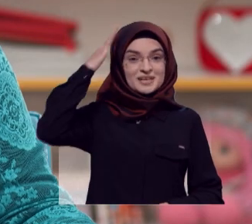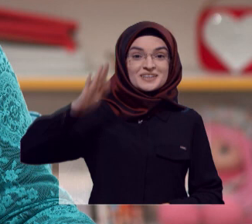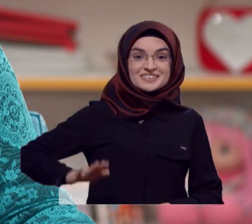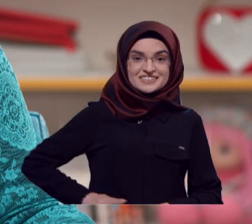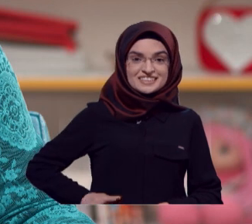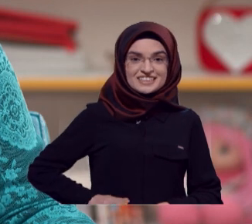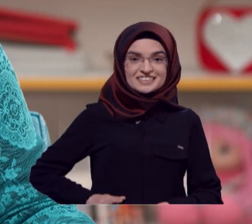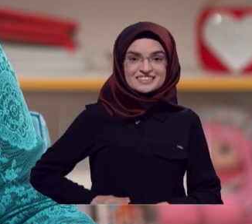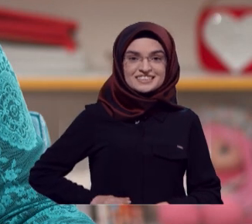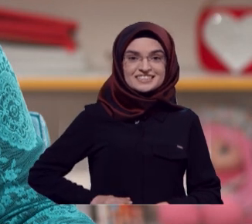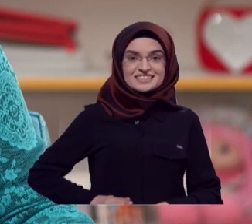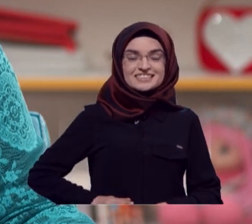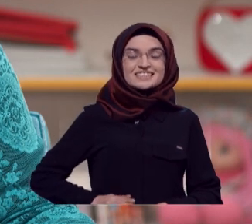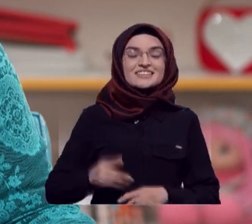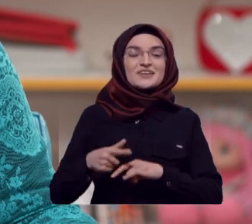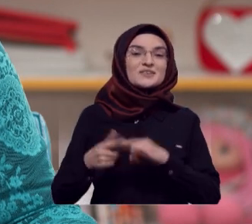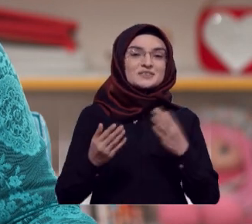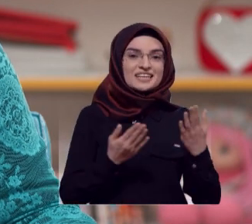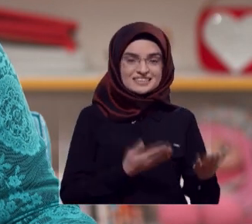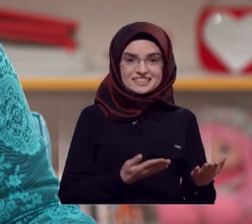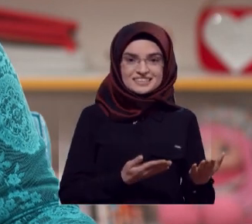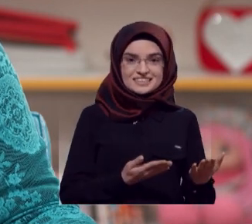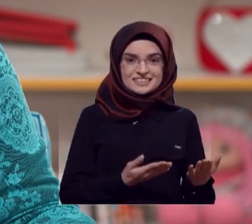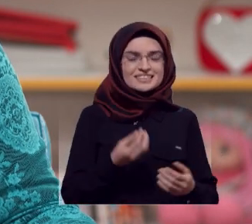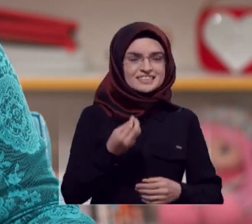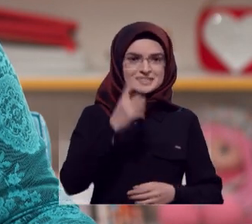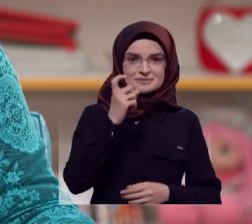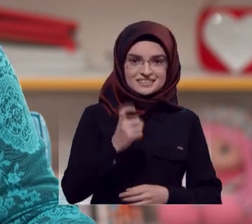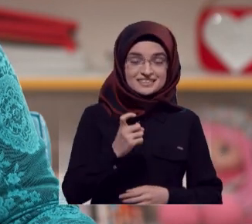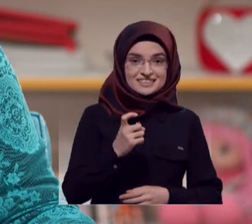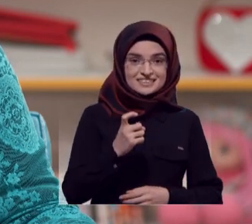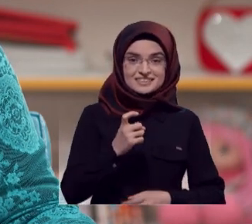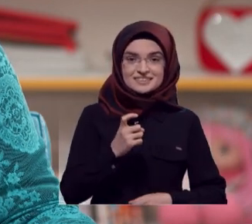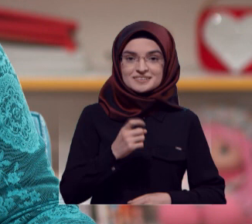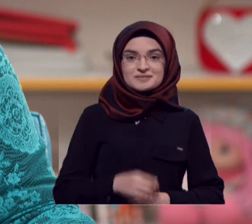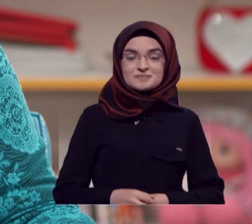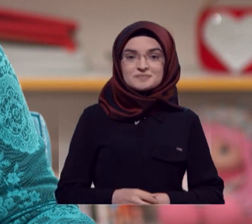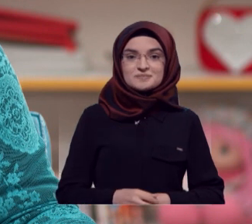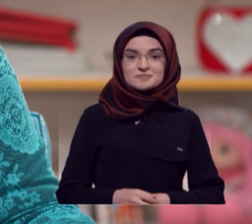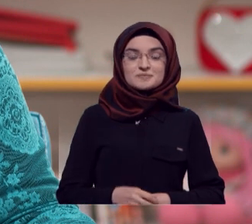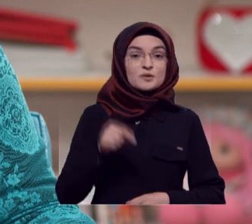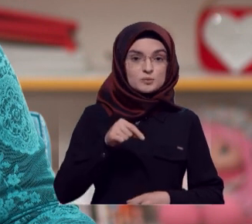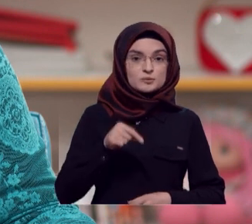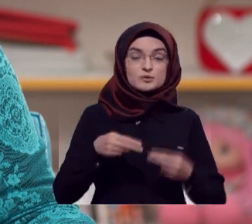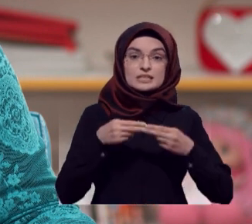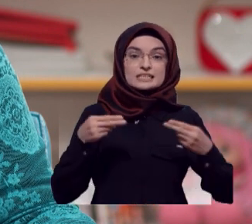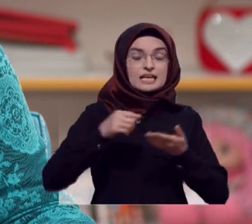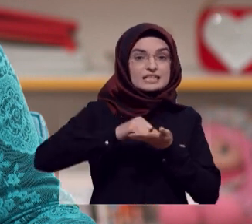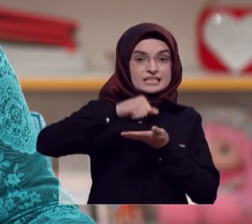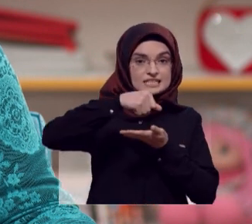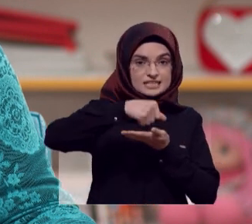Merhaba çocuklar. Ekran başına hoş geldiniz. Nasılsınız bakalım, iyi misiniz? Bugün hikaye